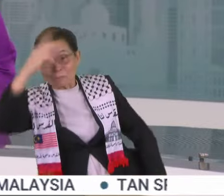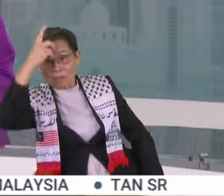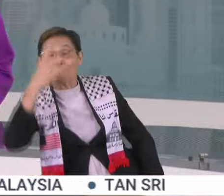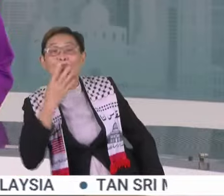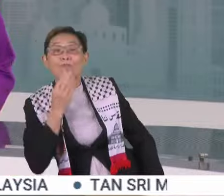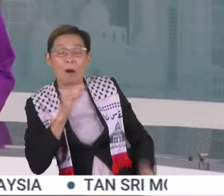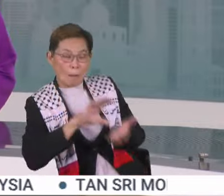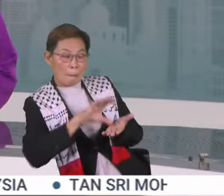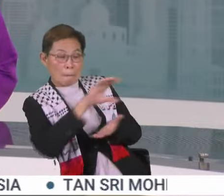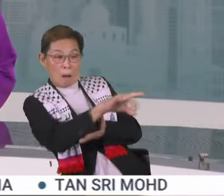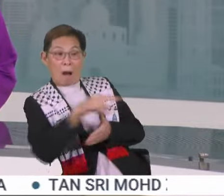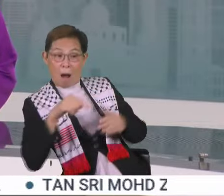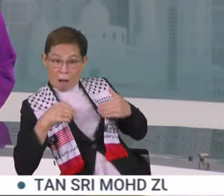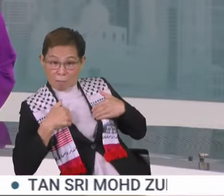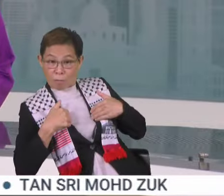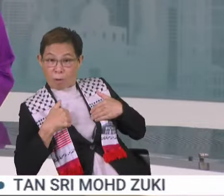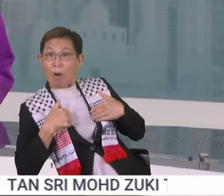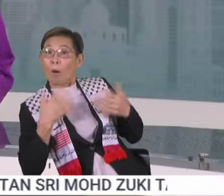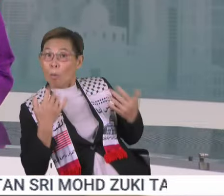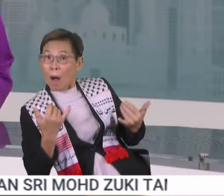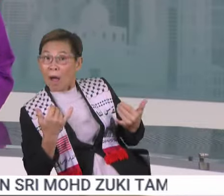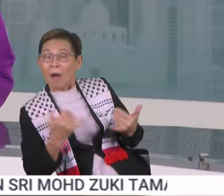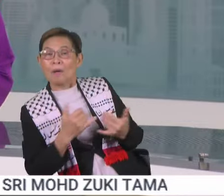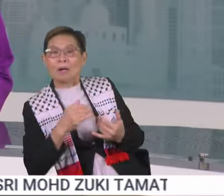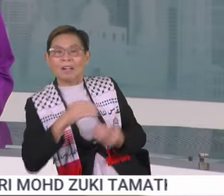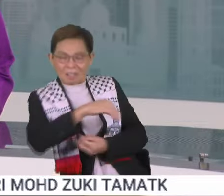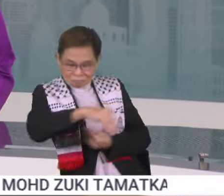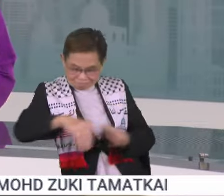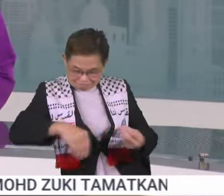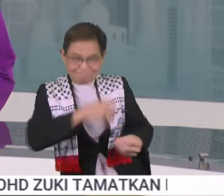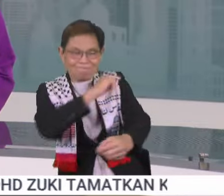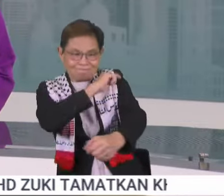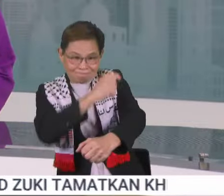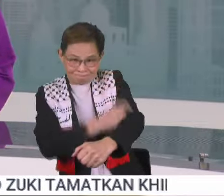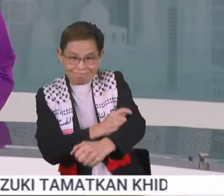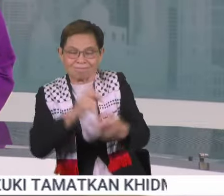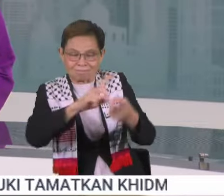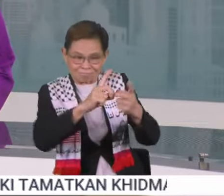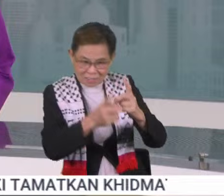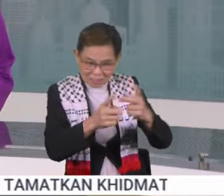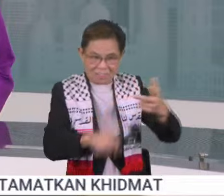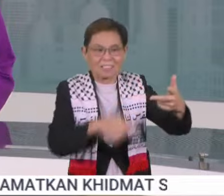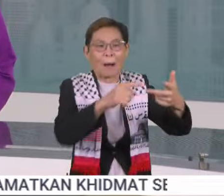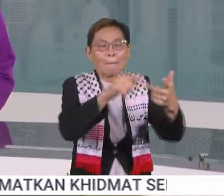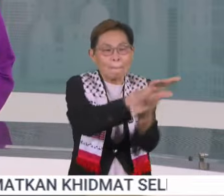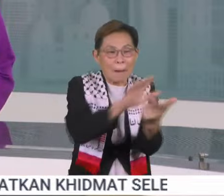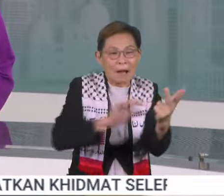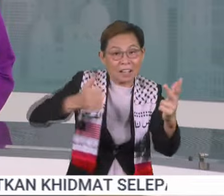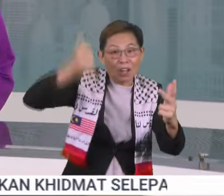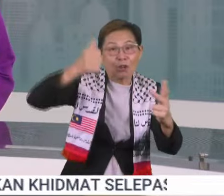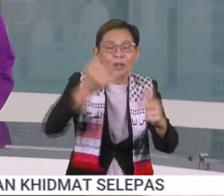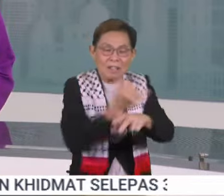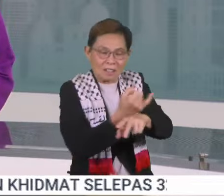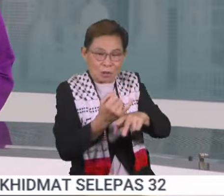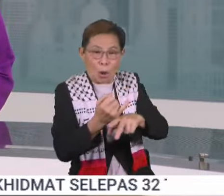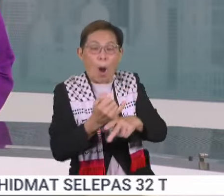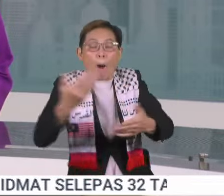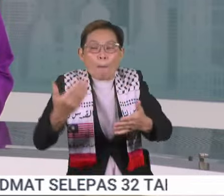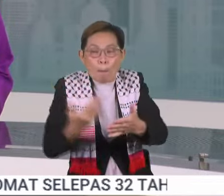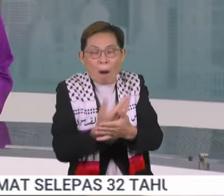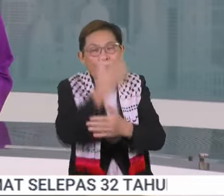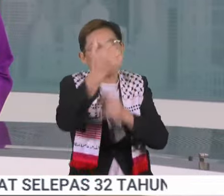berkata pelaburan itu turut dipengaruhi oleh transisi tenaga, pendigitalan dan pelan induk perindustrian